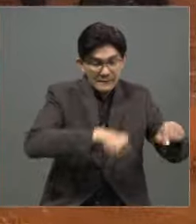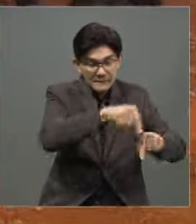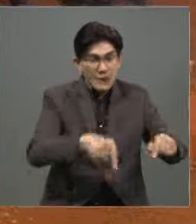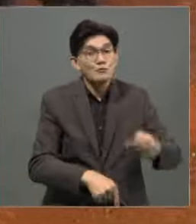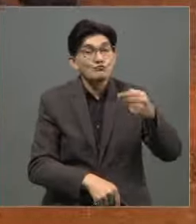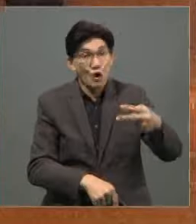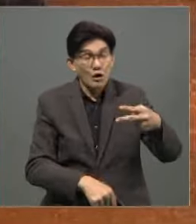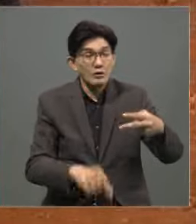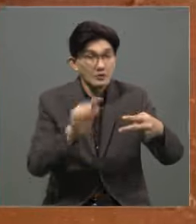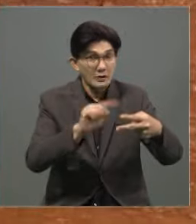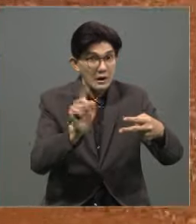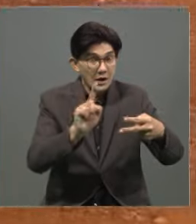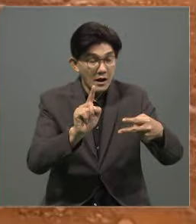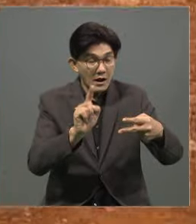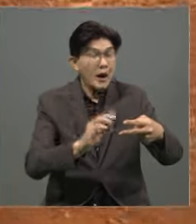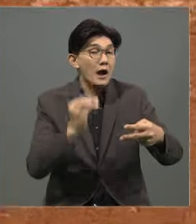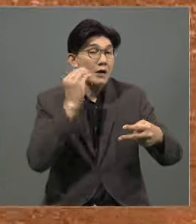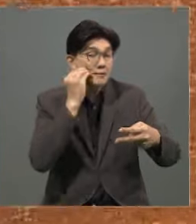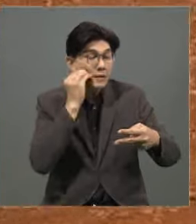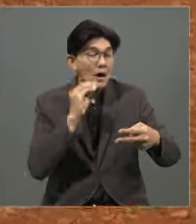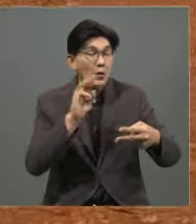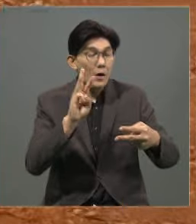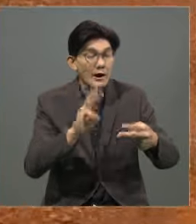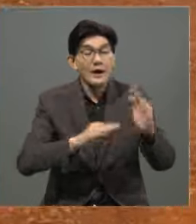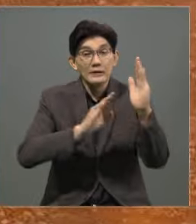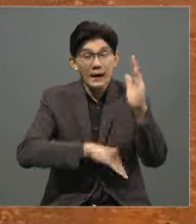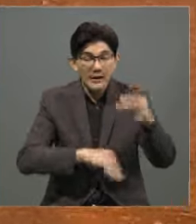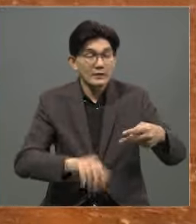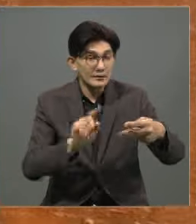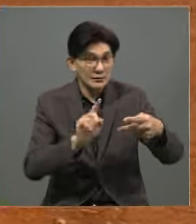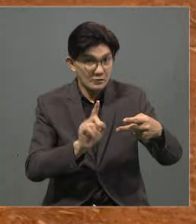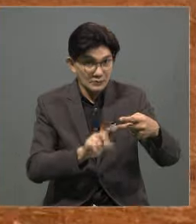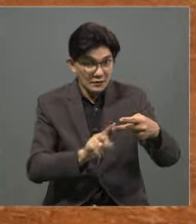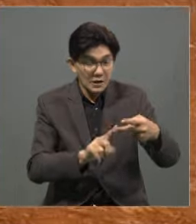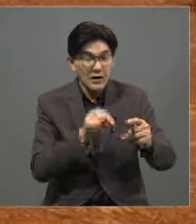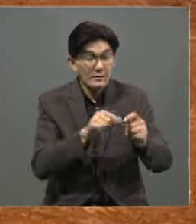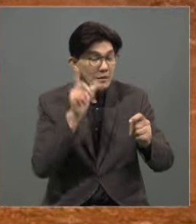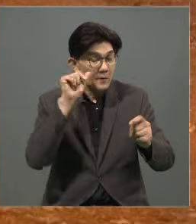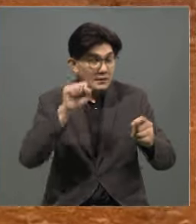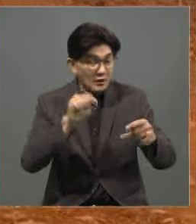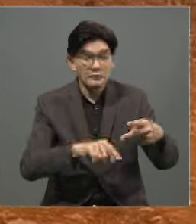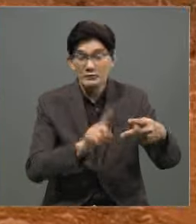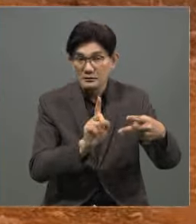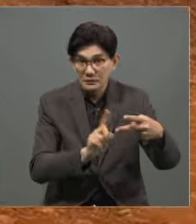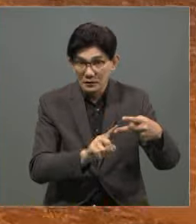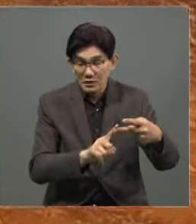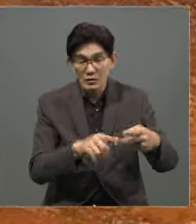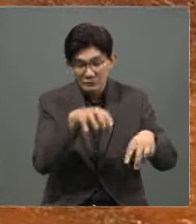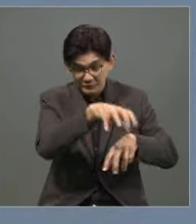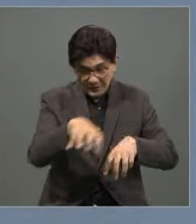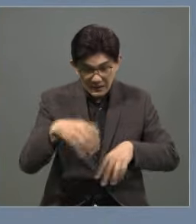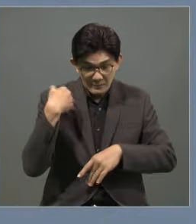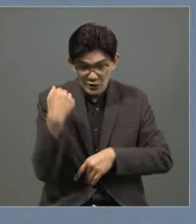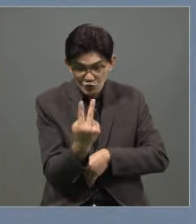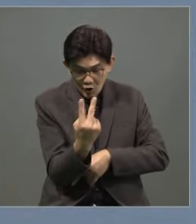บริเวณบ้านวังตะเ่อบ้านวังตะเคียนใต้นะครับตำบลทาตสายลวดอำเภอแม่สอดจังหวัดตากส่วนการสู้รบ